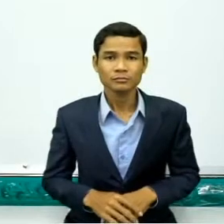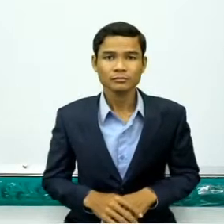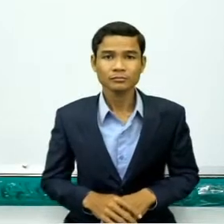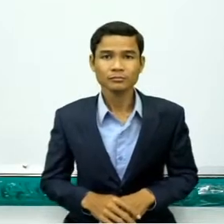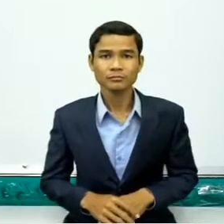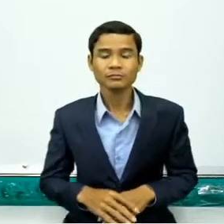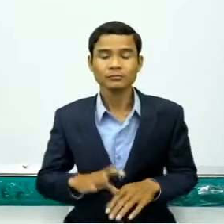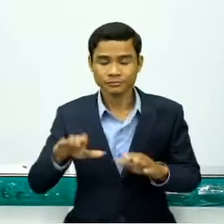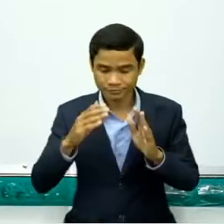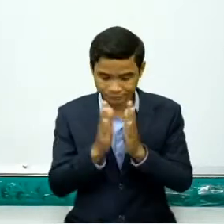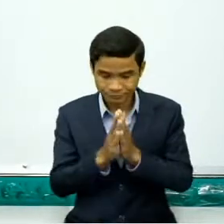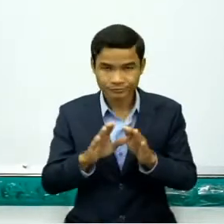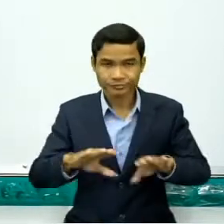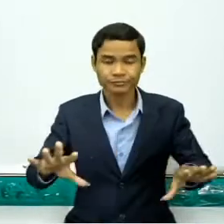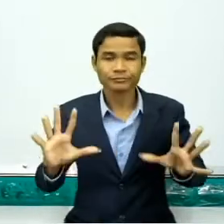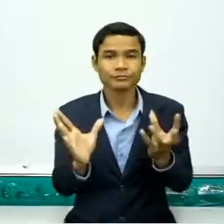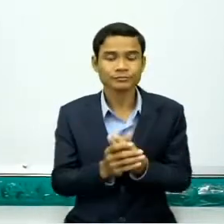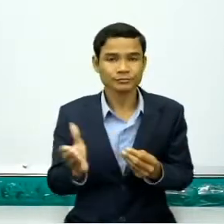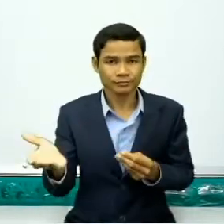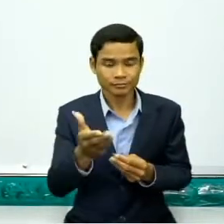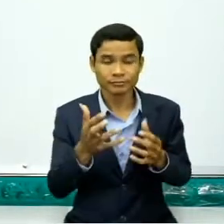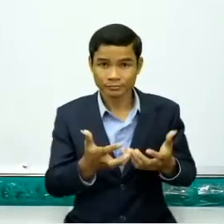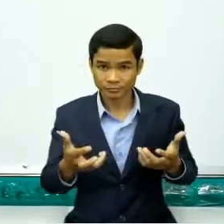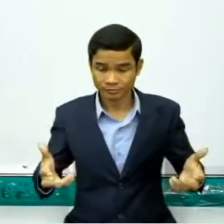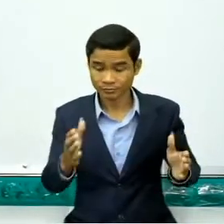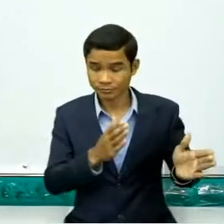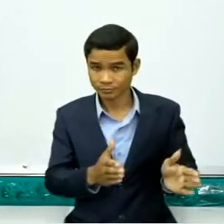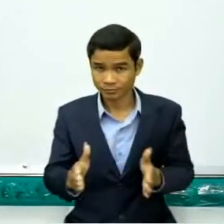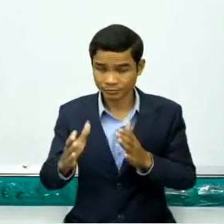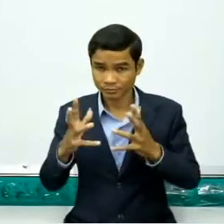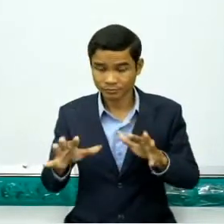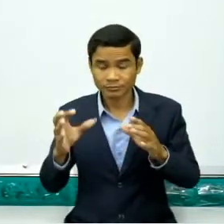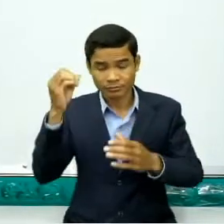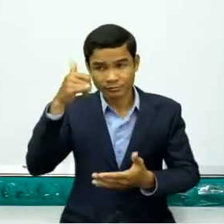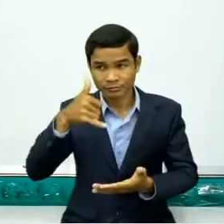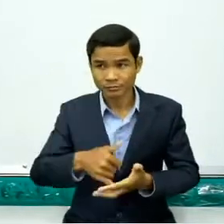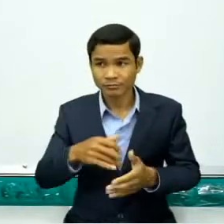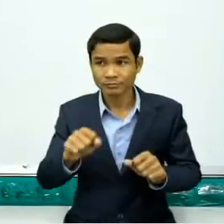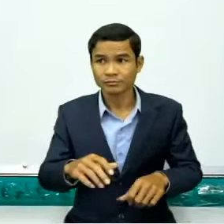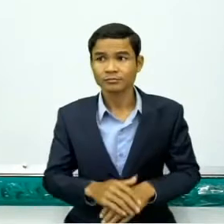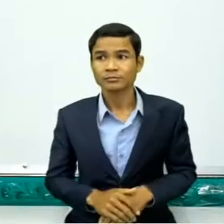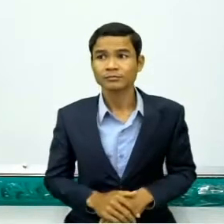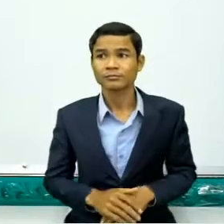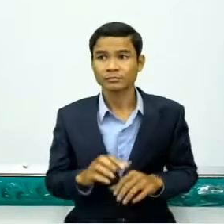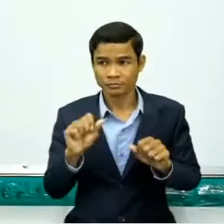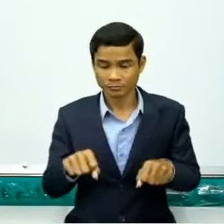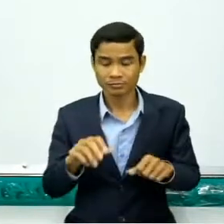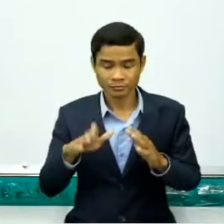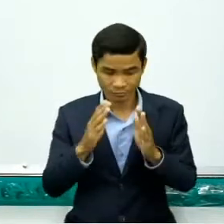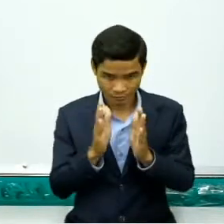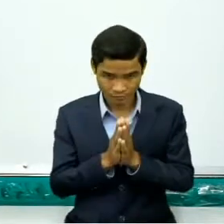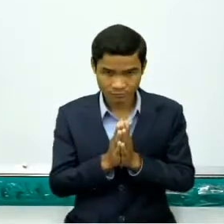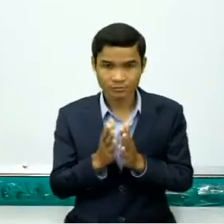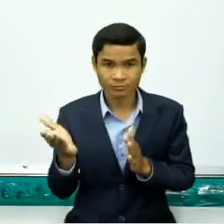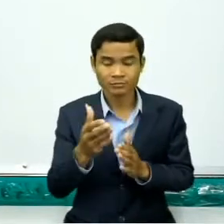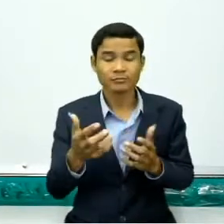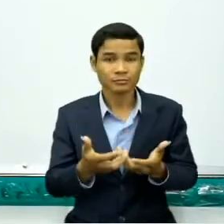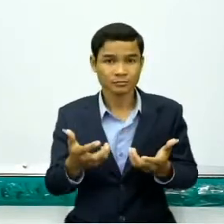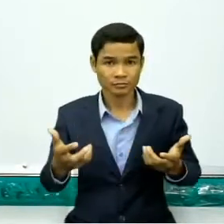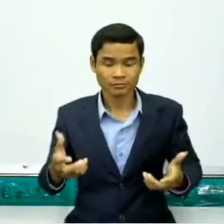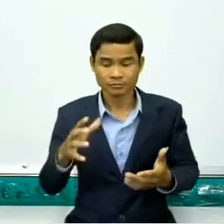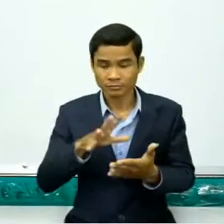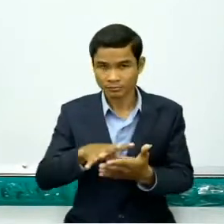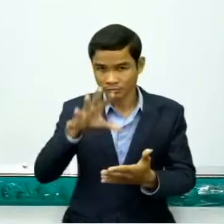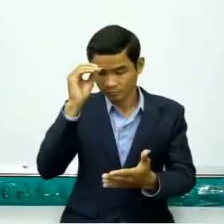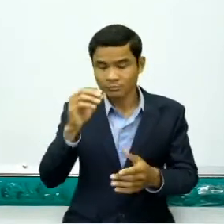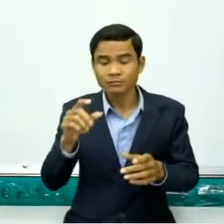ốc con, ta con bàn triềm xong bà rẽ, hai rừng này thằng ngày ní. Chà, ốc con, xong bà rẽ sắc xa rộng bà